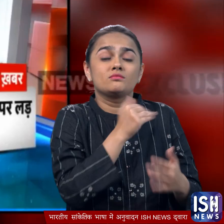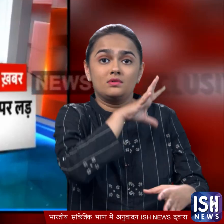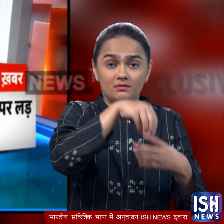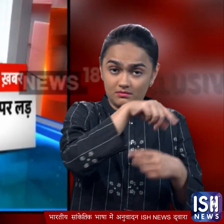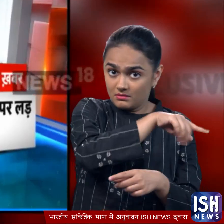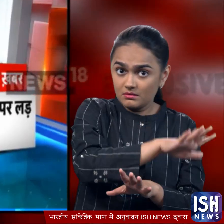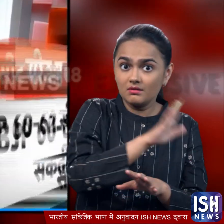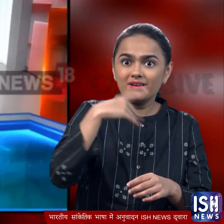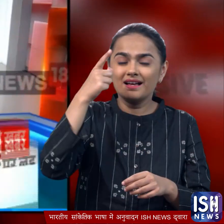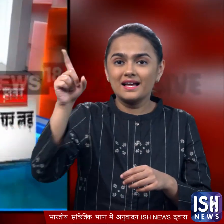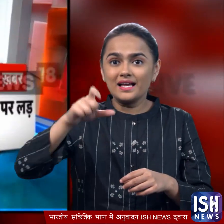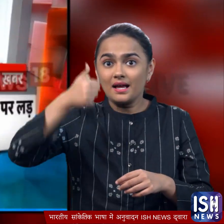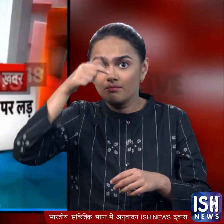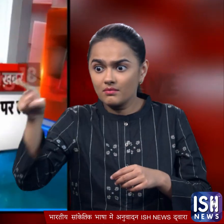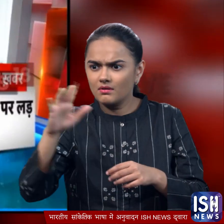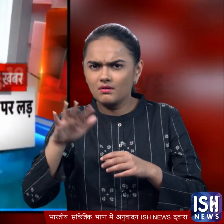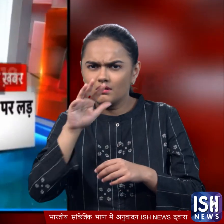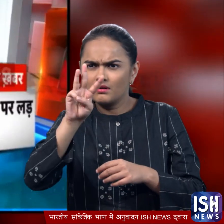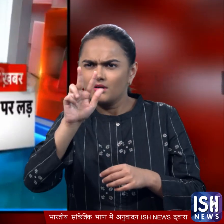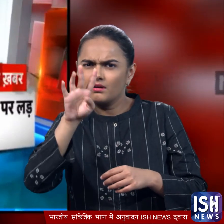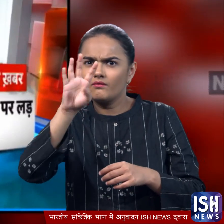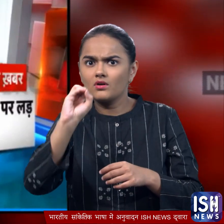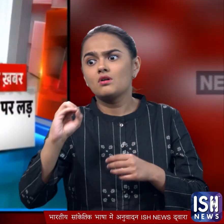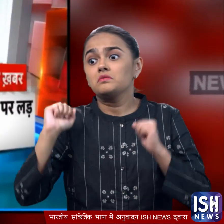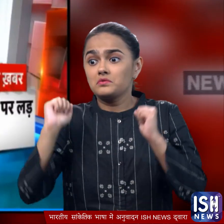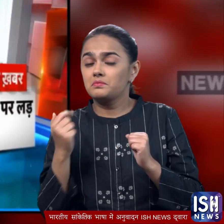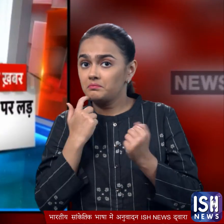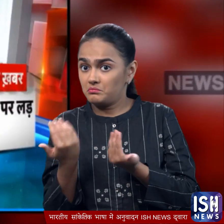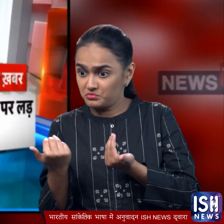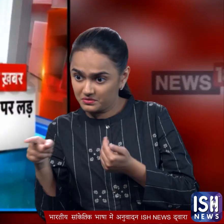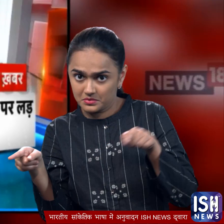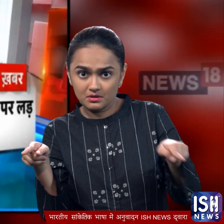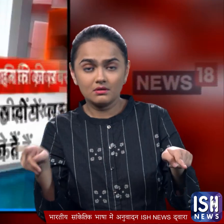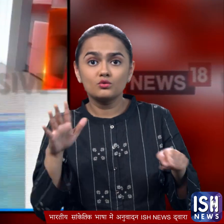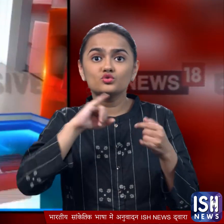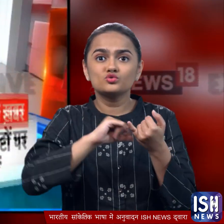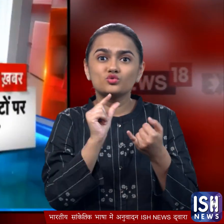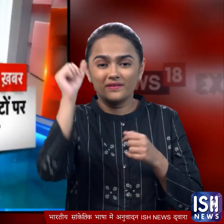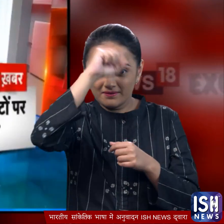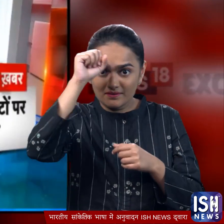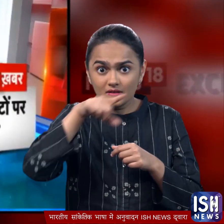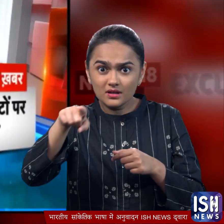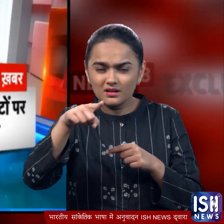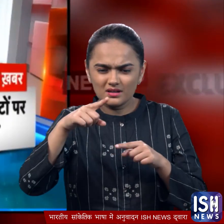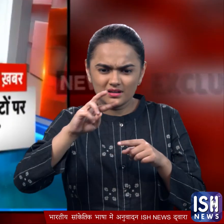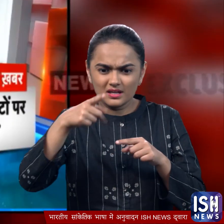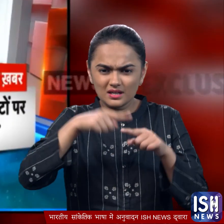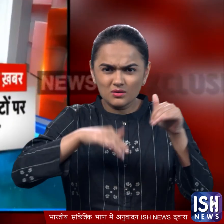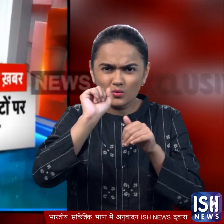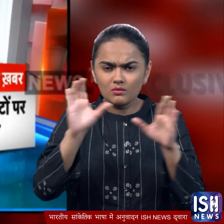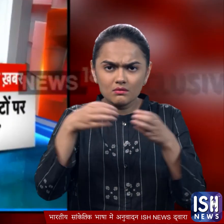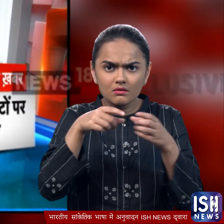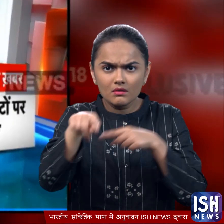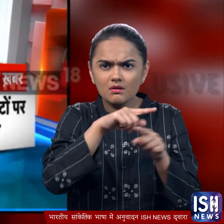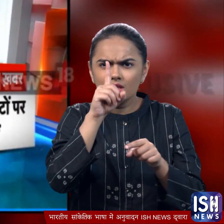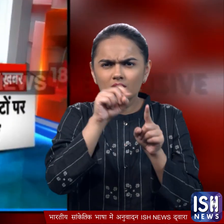सकती है, जबकि कैप्टन अमरिंदर सिंह की पार्टी को 38 से 40 सीटें दी जा सकती हैं। इसके अलावा सुखदेव सिंह ढींढसा की पार्टी शिरोमणि अकाली दल